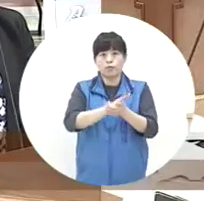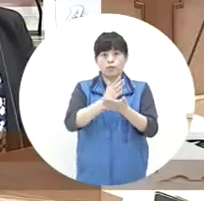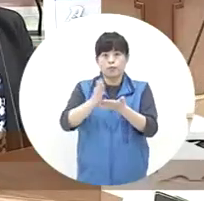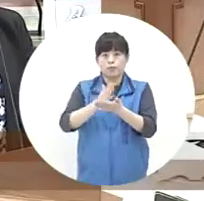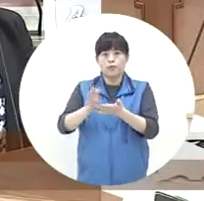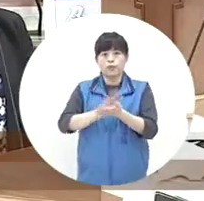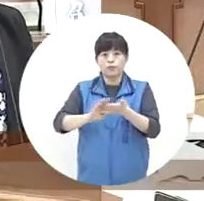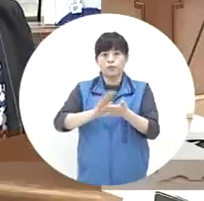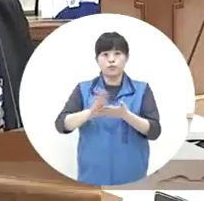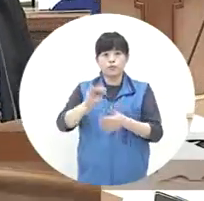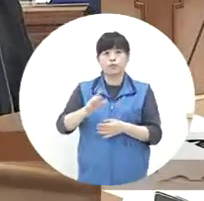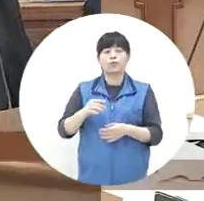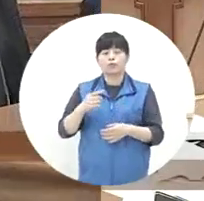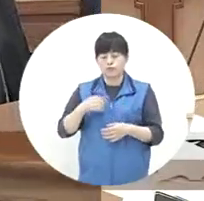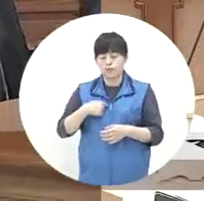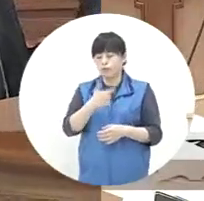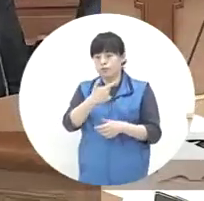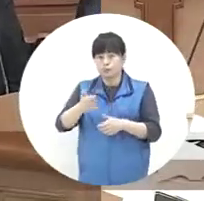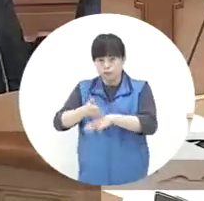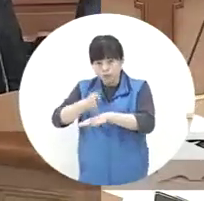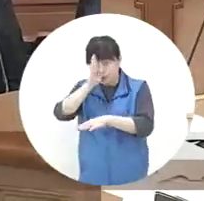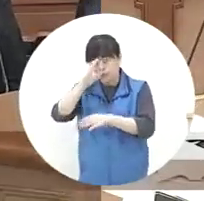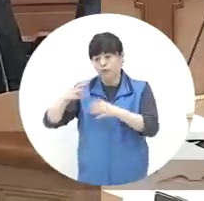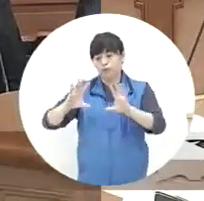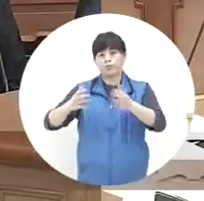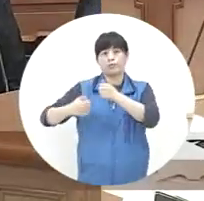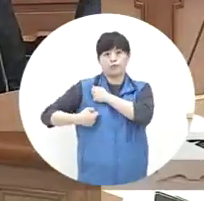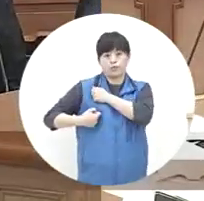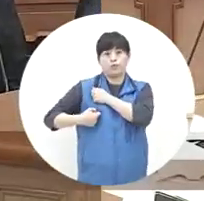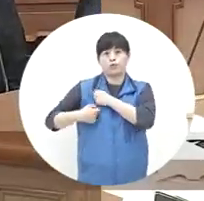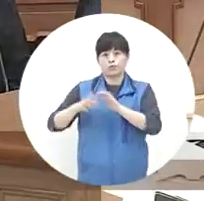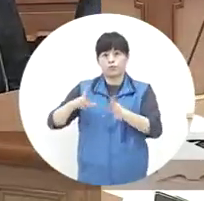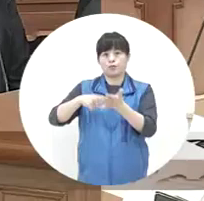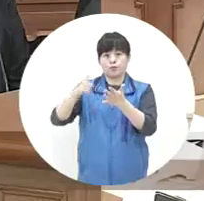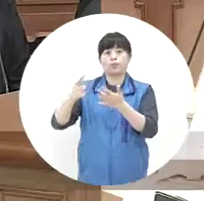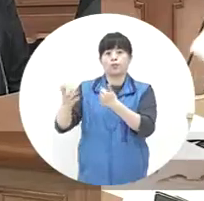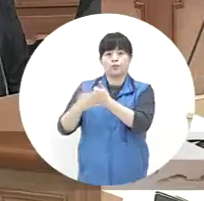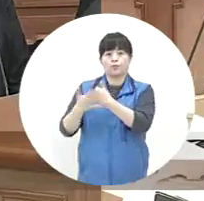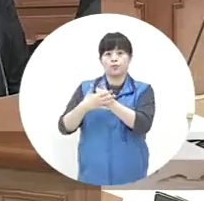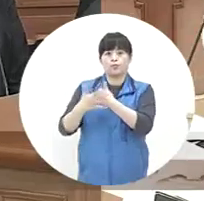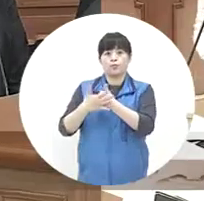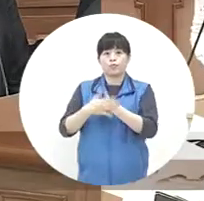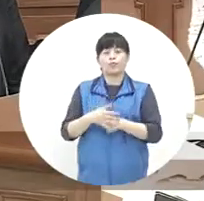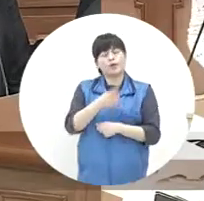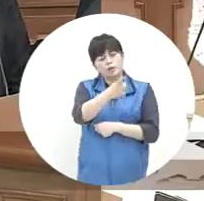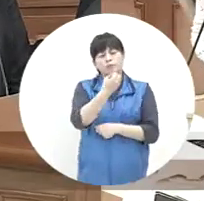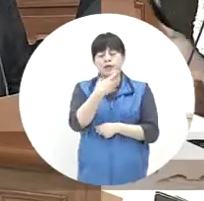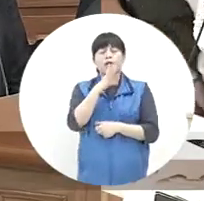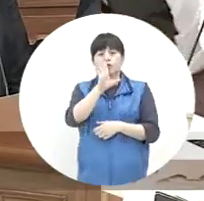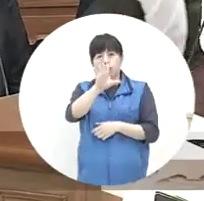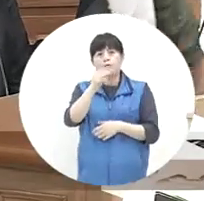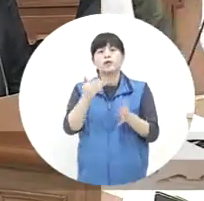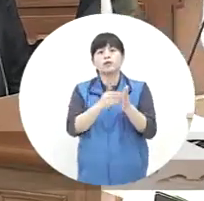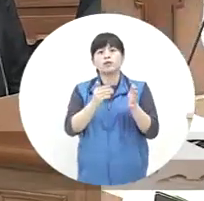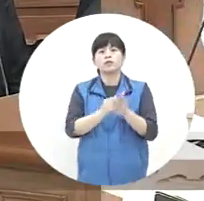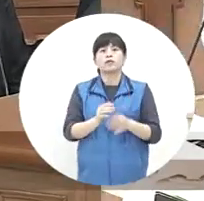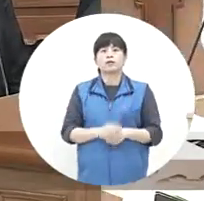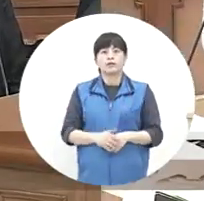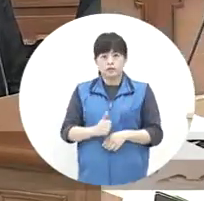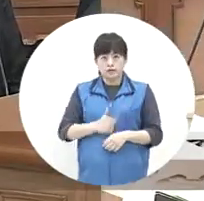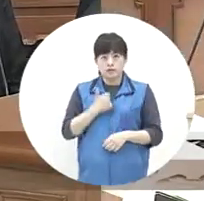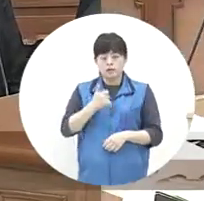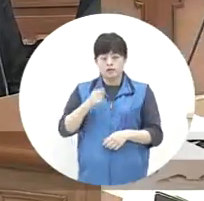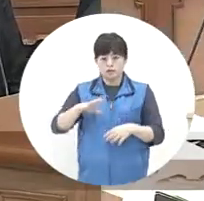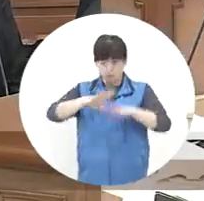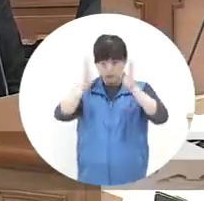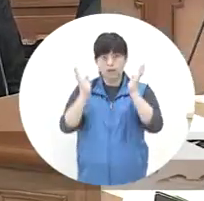我们都非常的感谢哈，国军在这一次上面呢，给予我们的一些协助。 你只要告诉我有没有就好了。 事实上，我们在全部